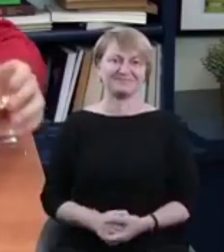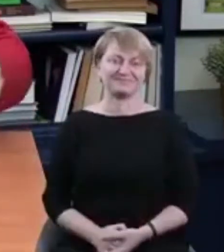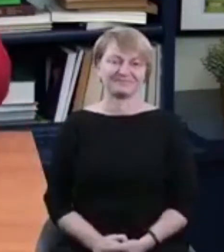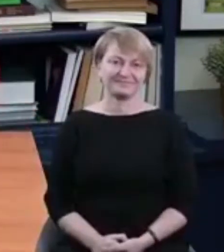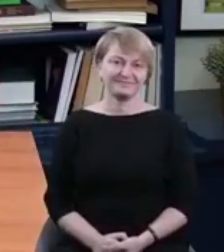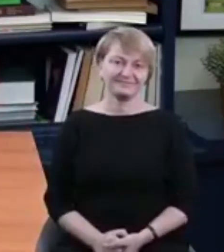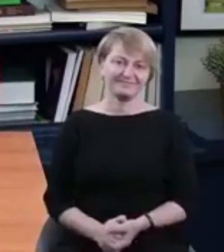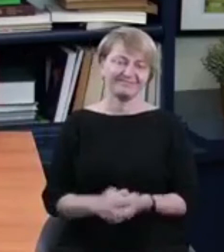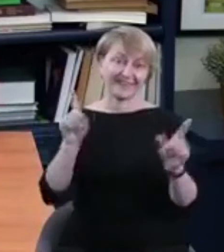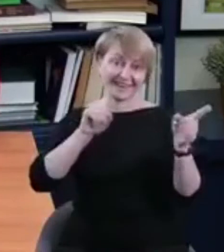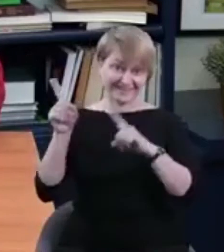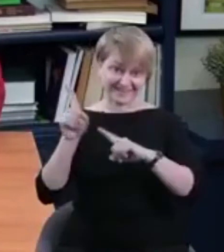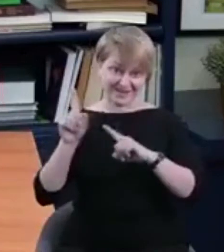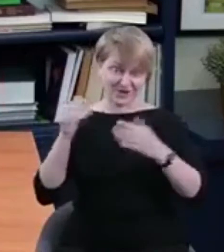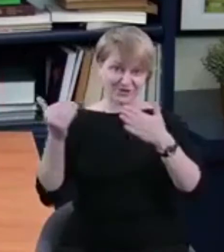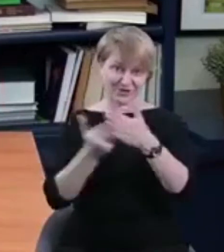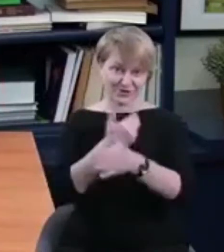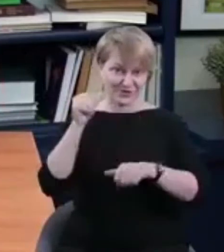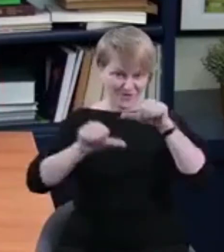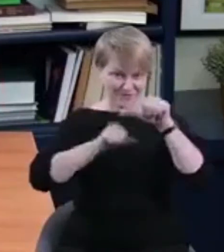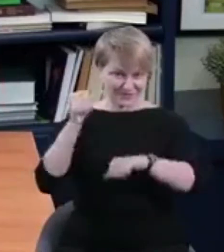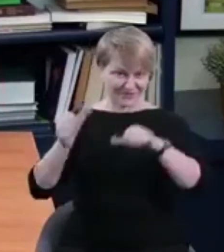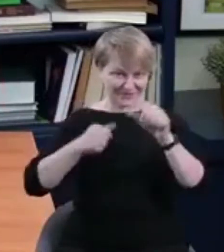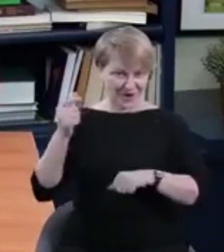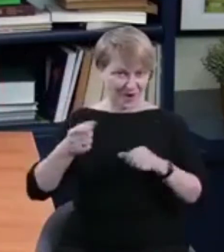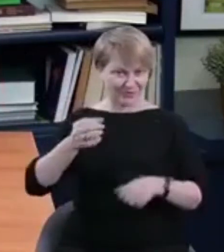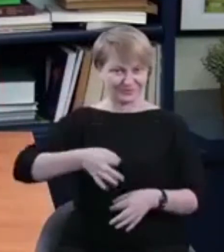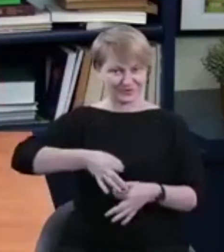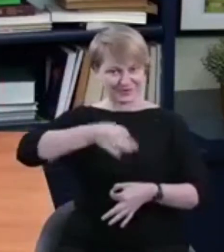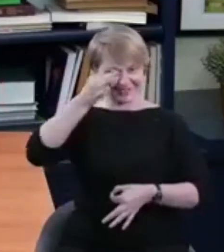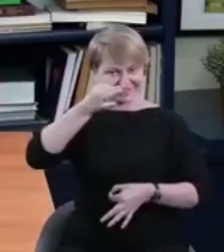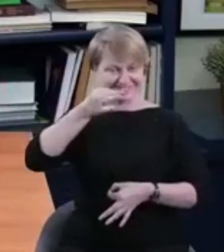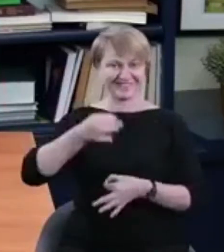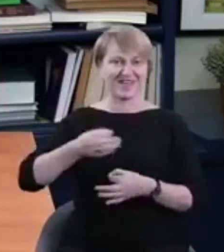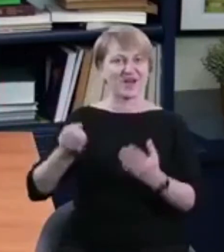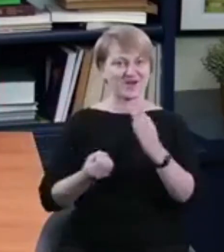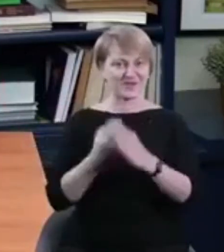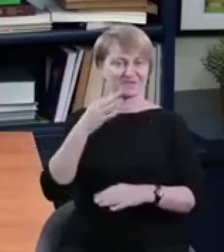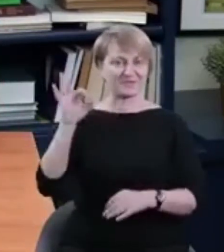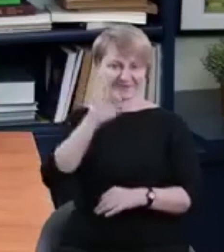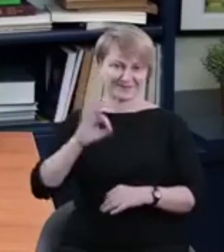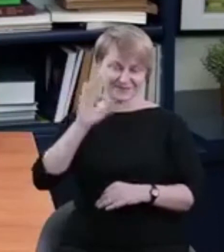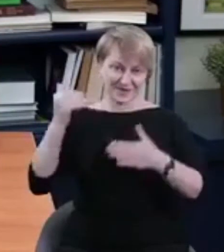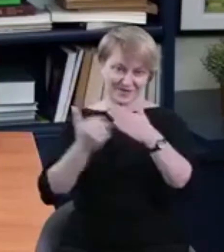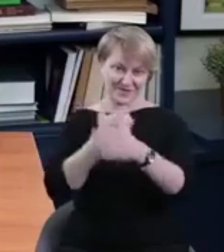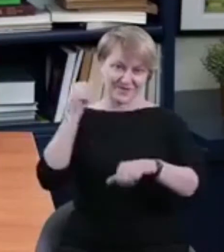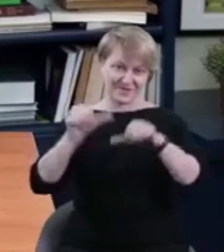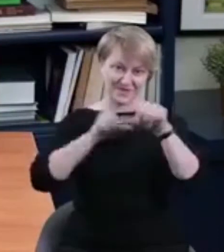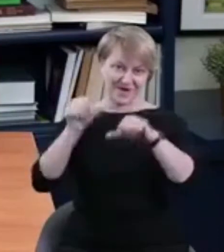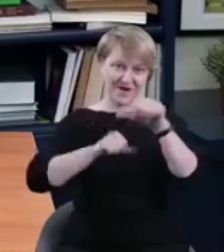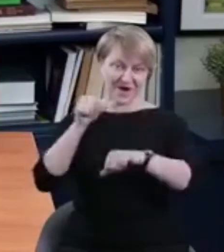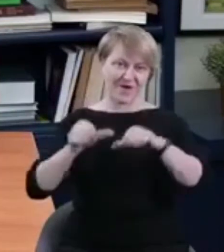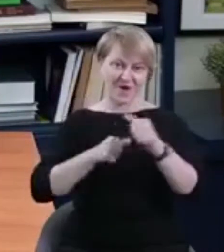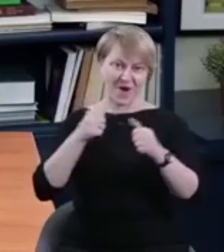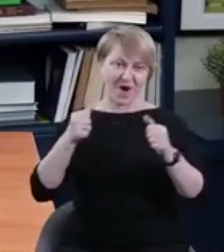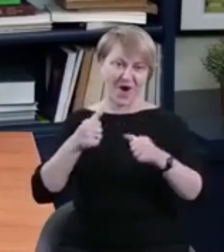symbolicznie bo jest nowy rok to to napiję się również szampana z okazji tego nowego roku i jeszcze to podzielę